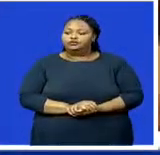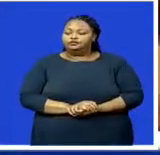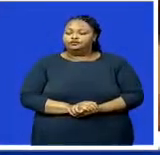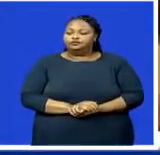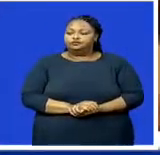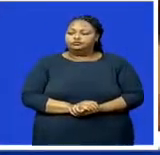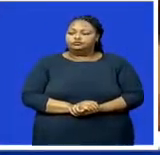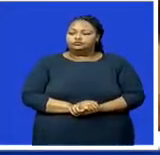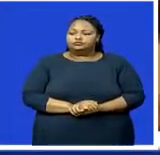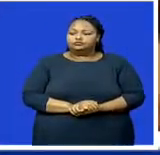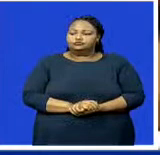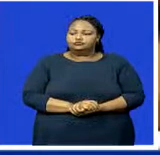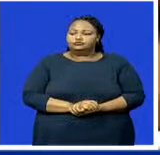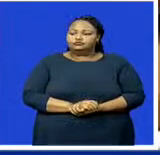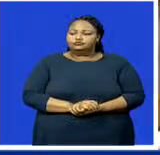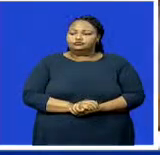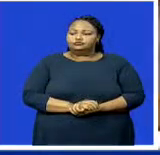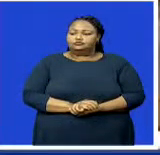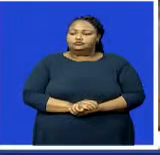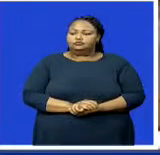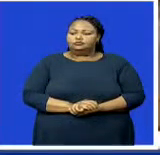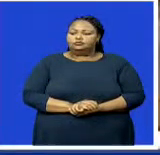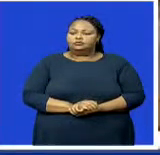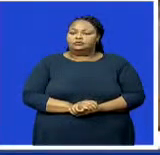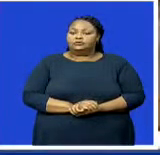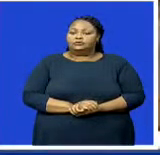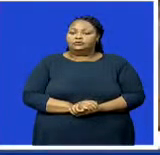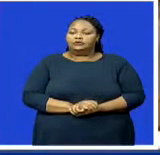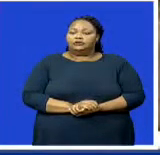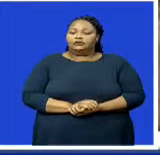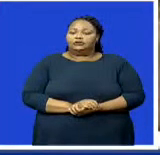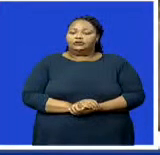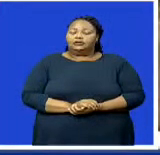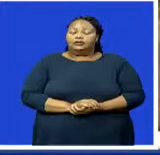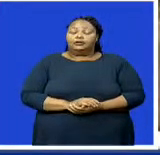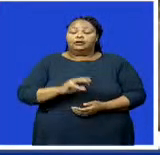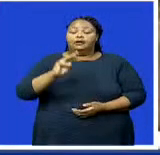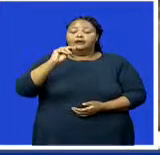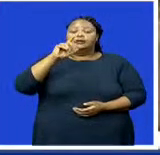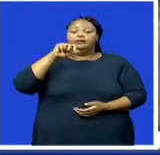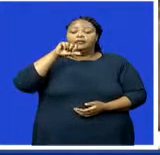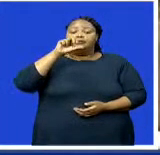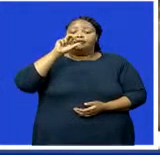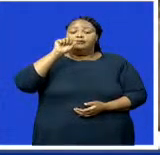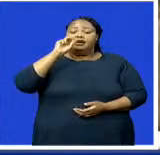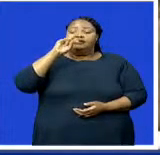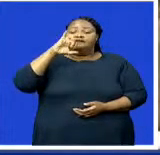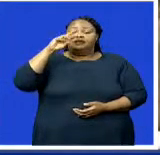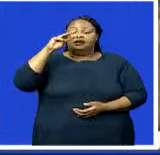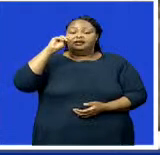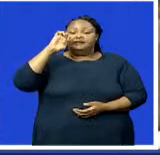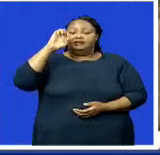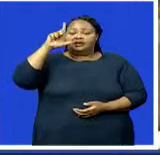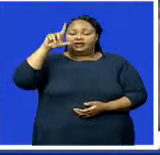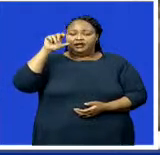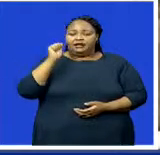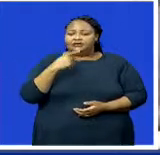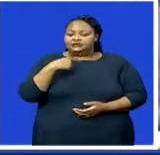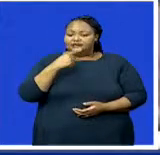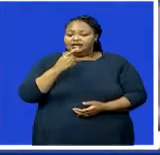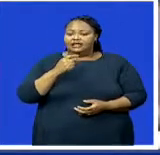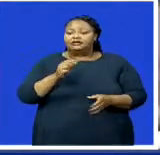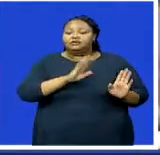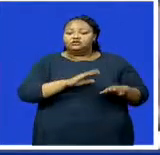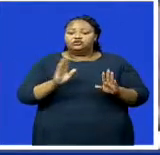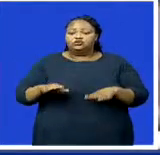is one side of his story. Mavimbela uthi kulomnyaka abafundi bephysics balinganiselwa ku 50 kusuka kulabo labenda